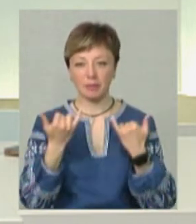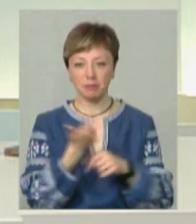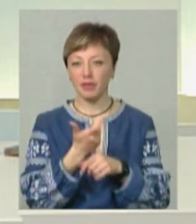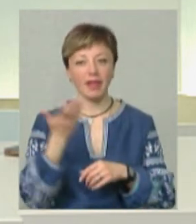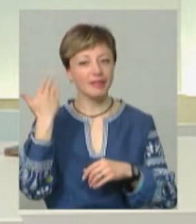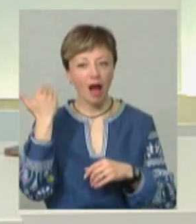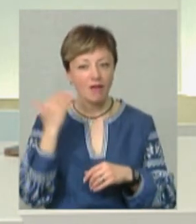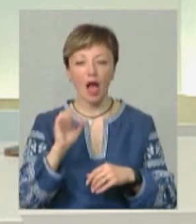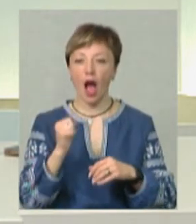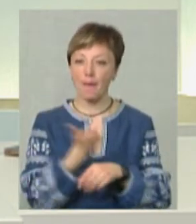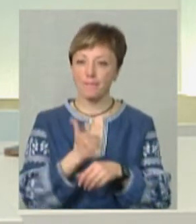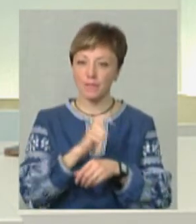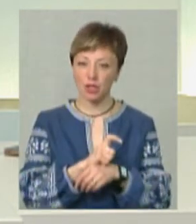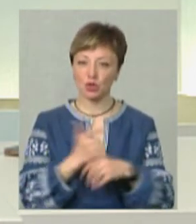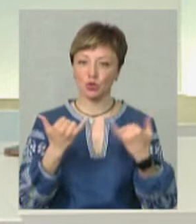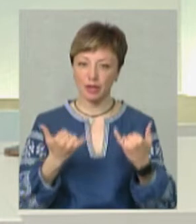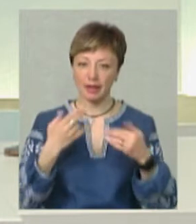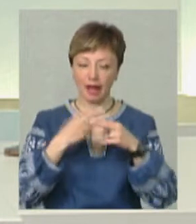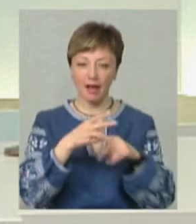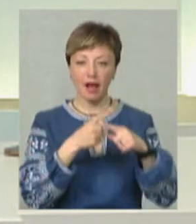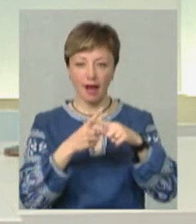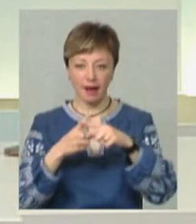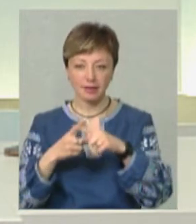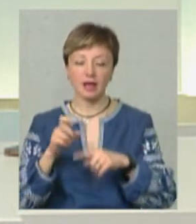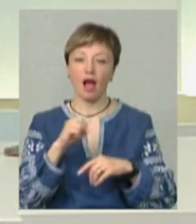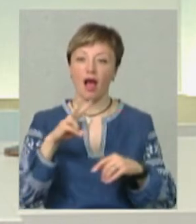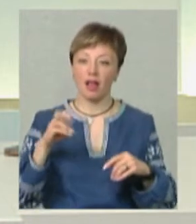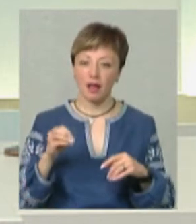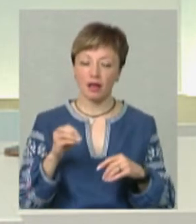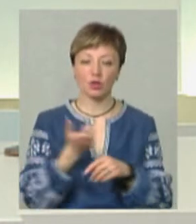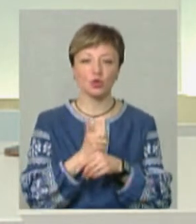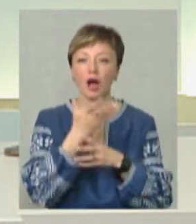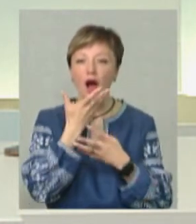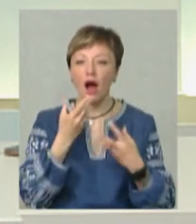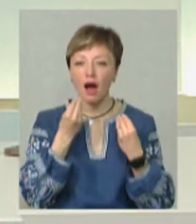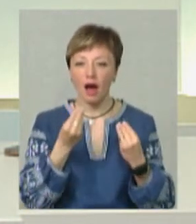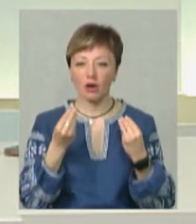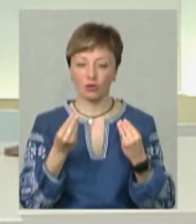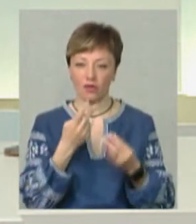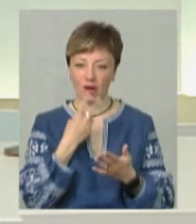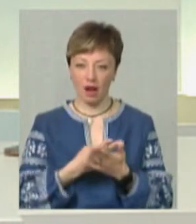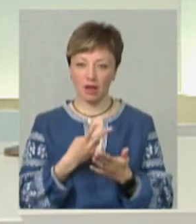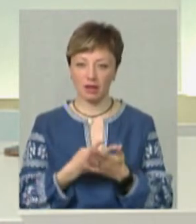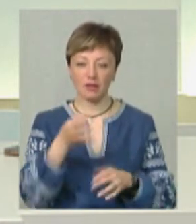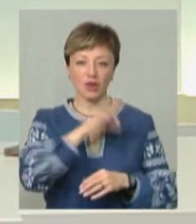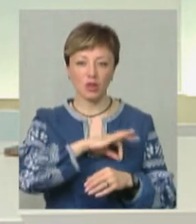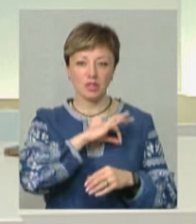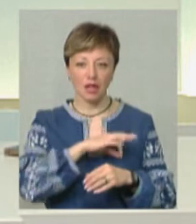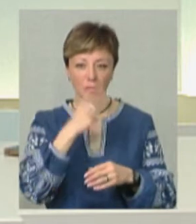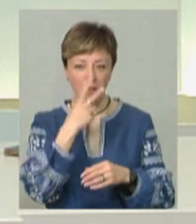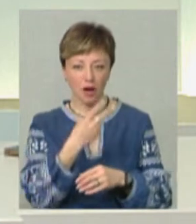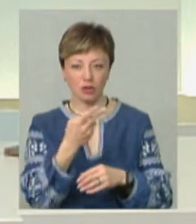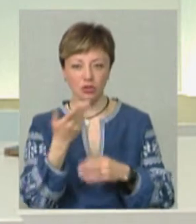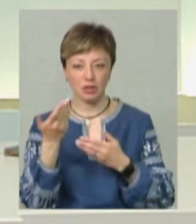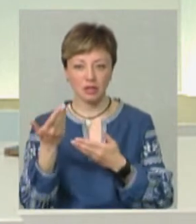сучасні техніка хрестик, але вони теж дуже гарно виглядають, і тут з використанням, ви бачите,